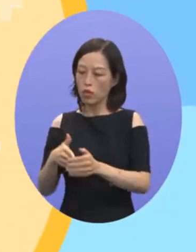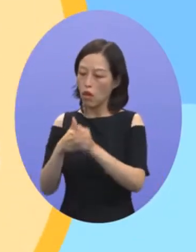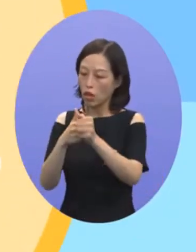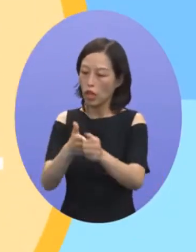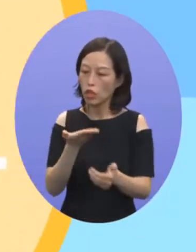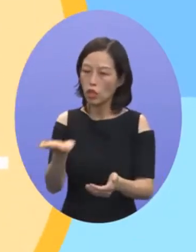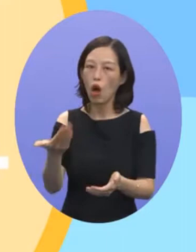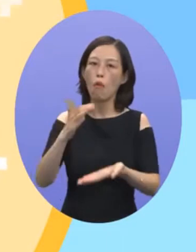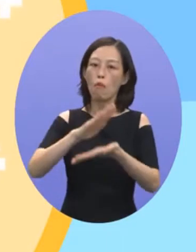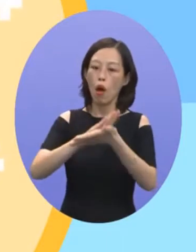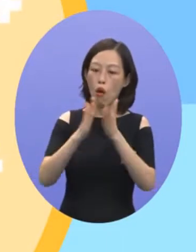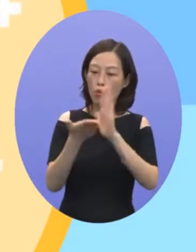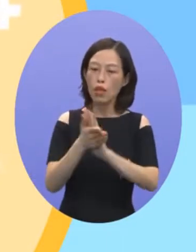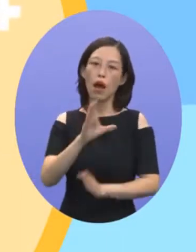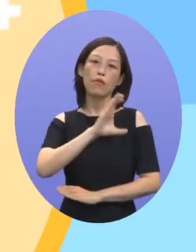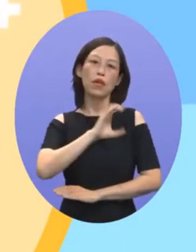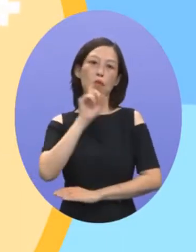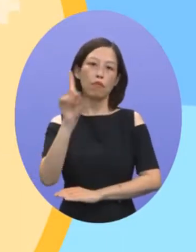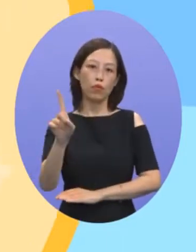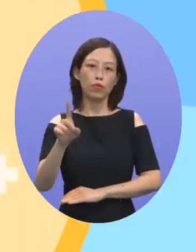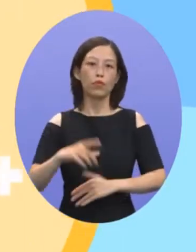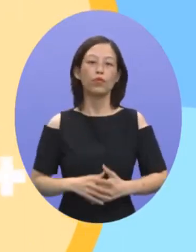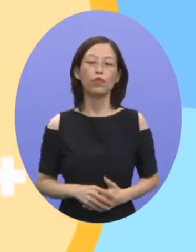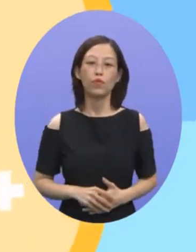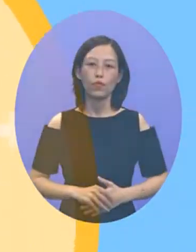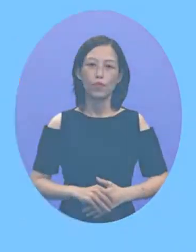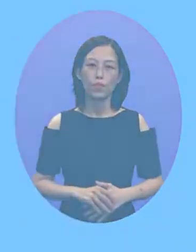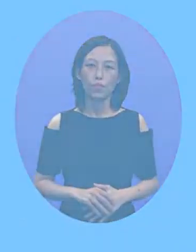sinh thực hiện đối với trẻ mầm non, học sinh tiểu học.